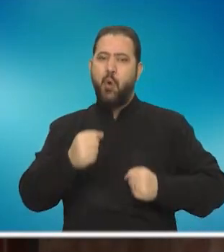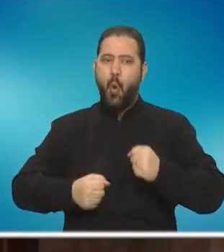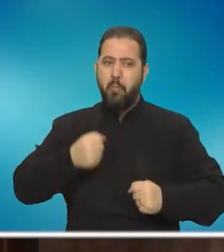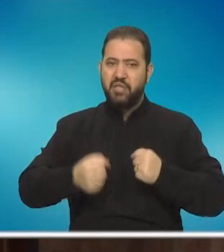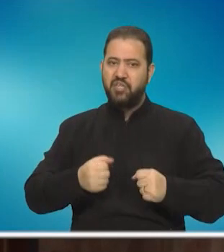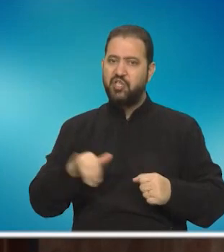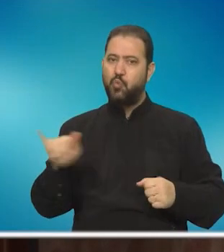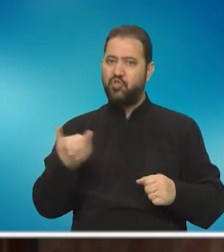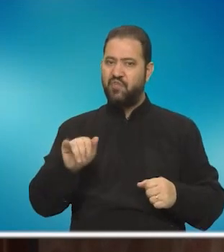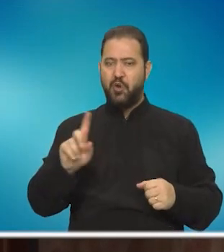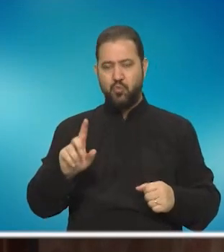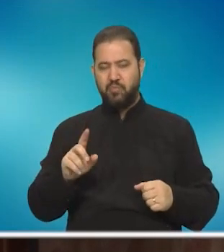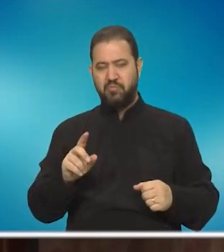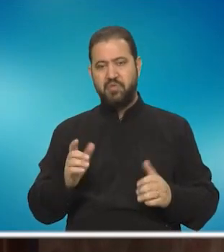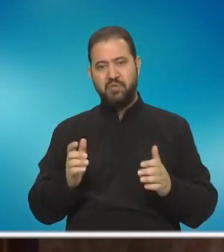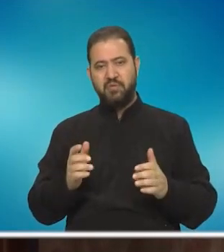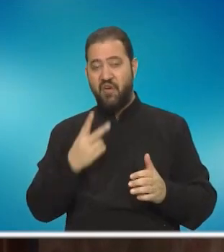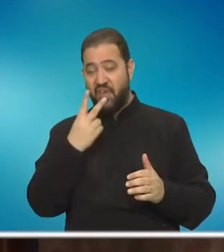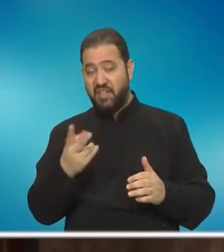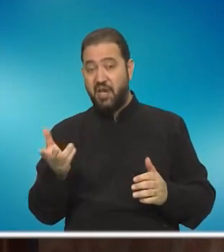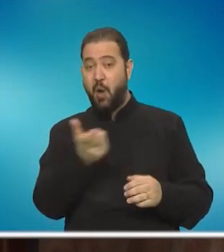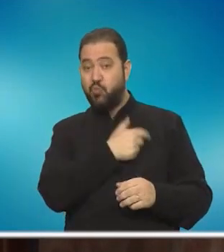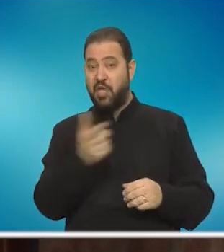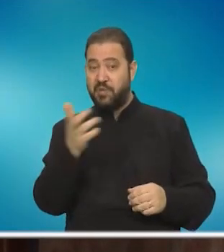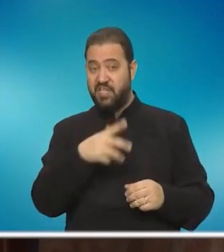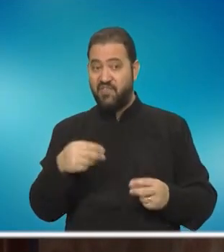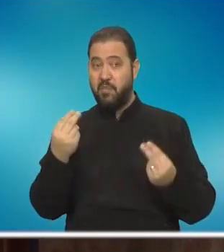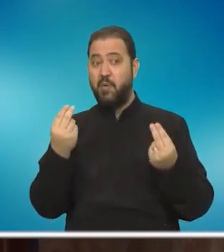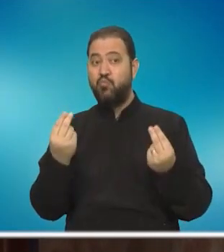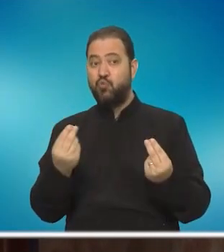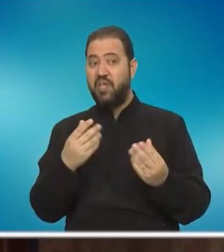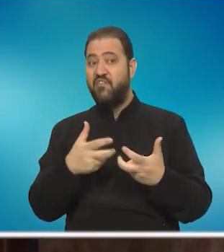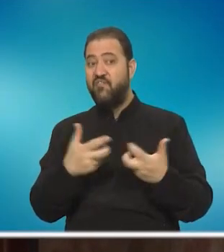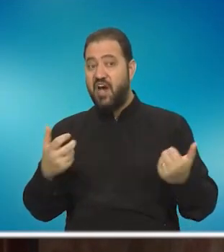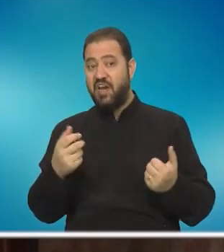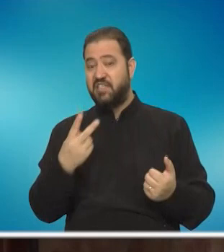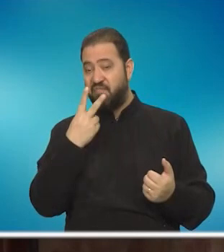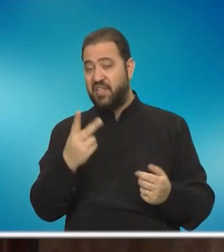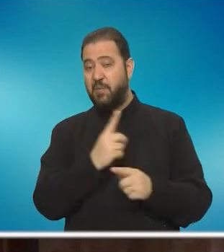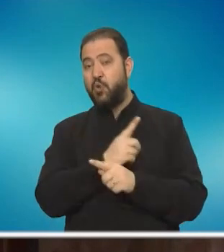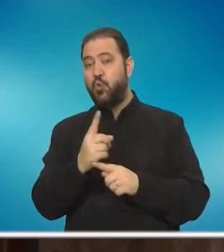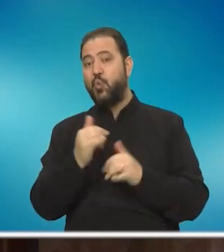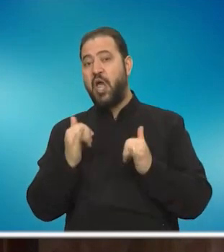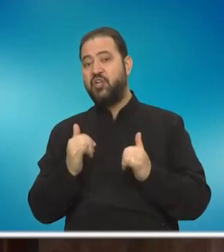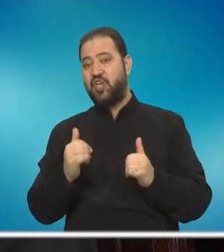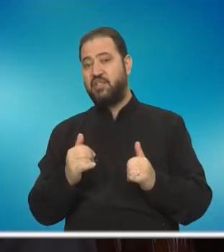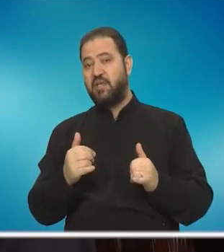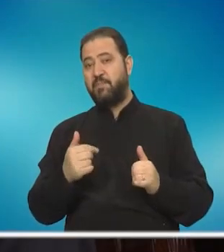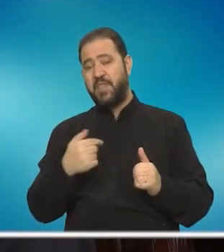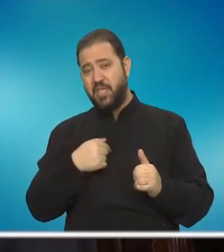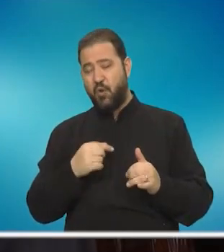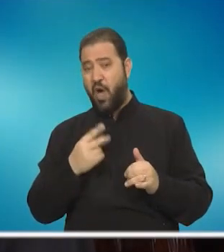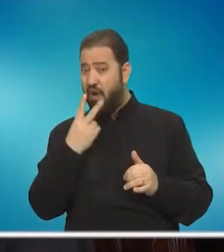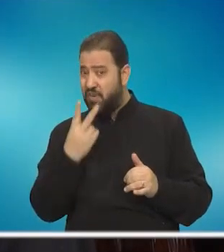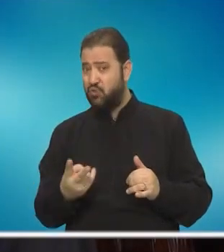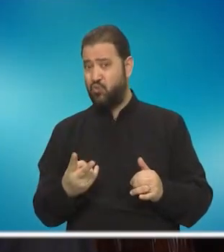că poți fi și bun fără să realizezi lucrul acesta, pentru că din experiența pastoral-misionară